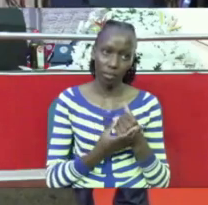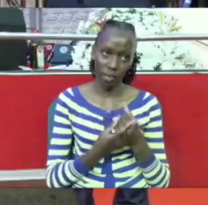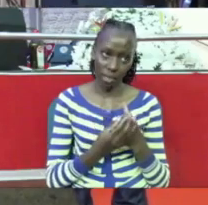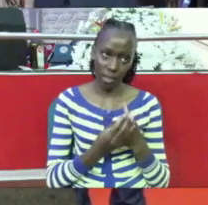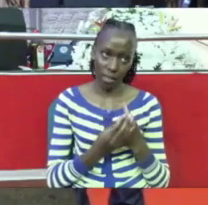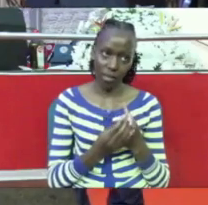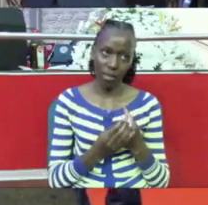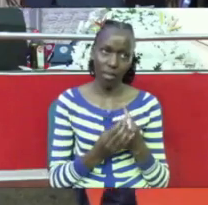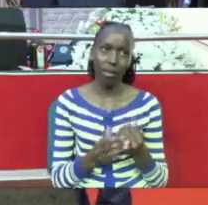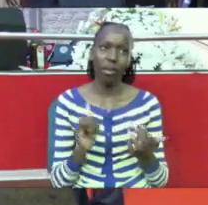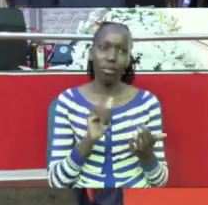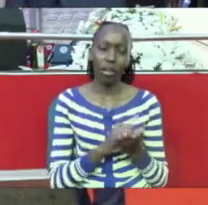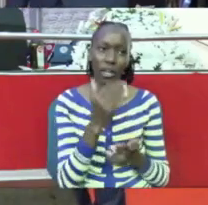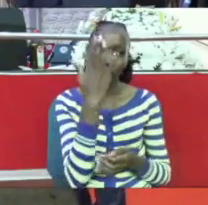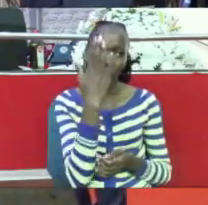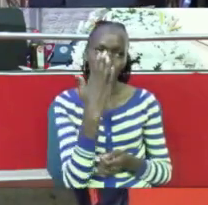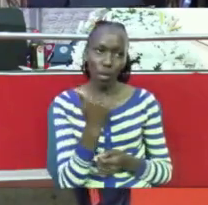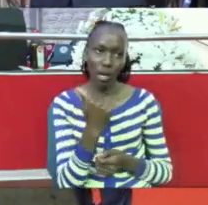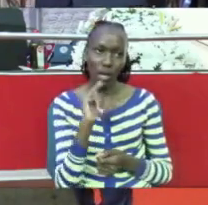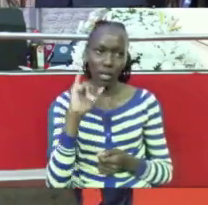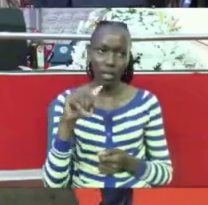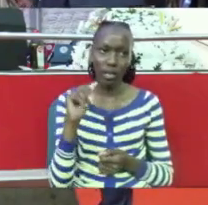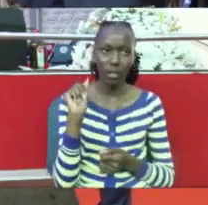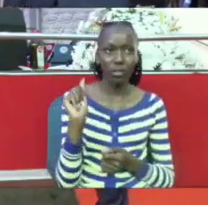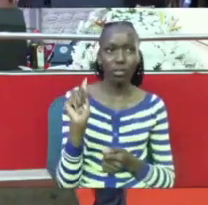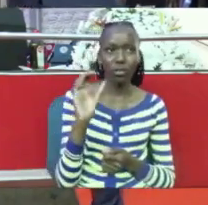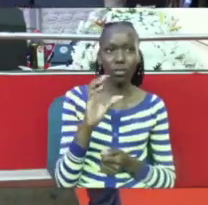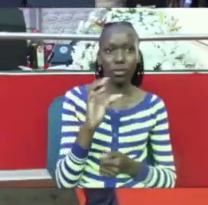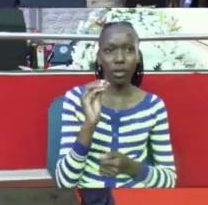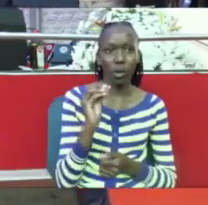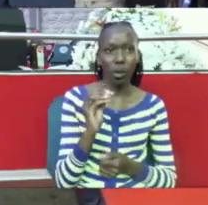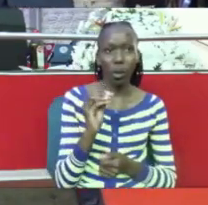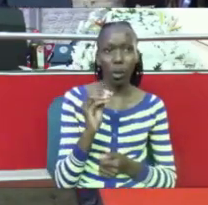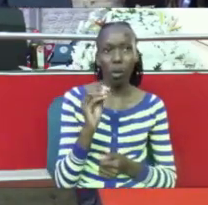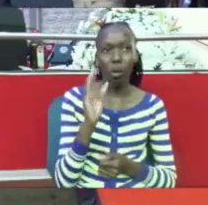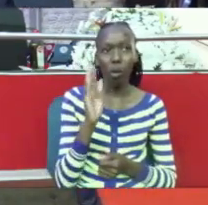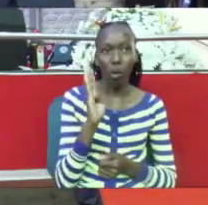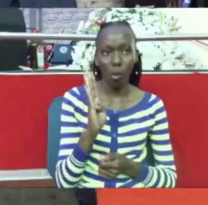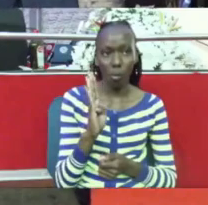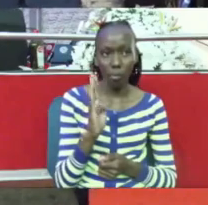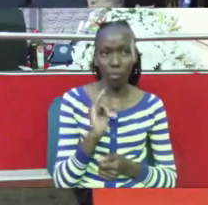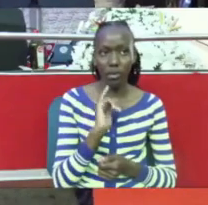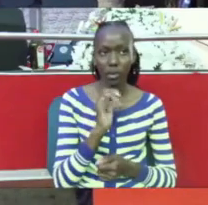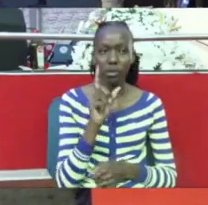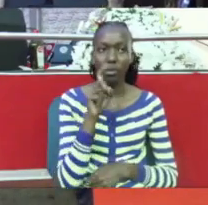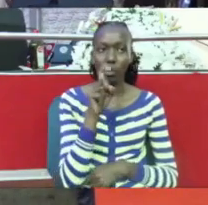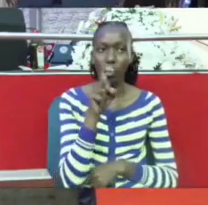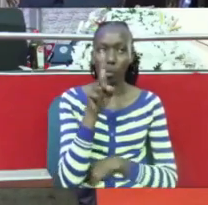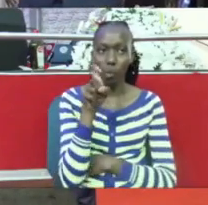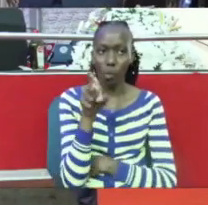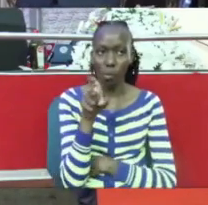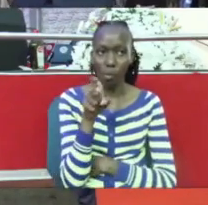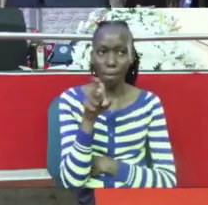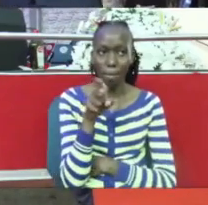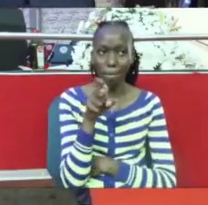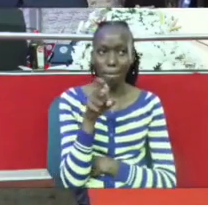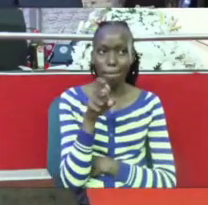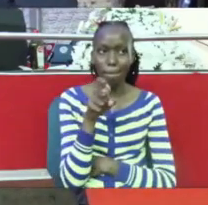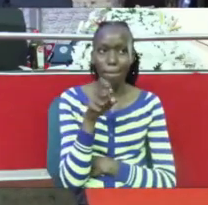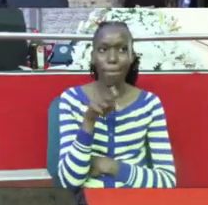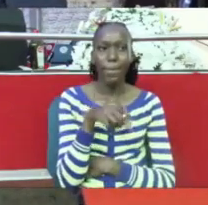worm. Niposa yeye ni mdudu. He waited for that opportunity. Akatafuta nafasi kama ile. When Esau would come back